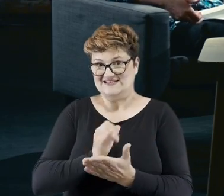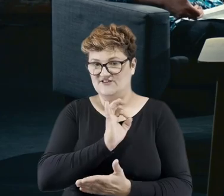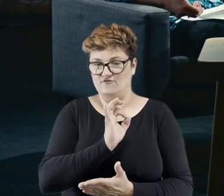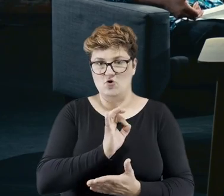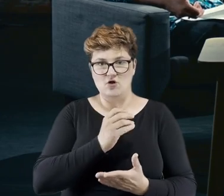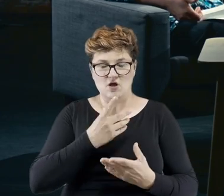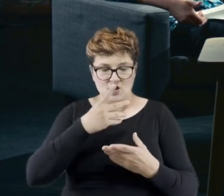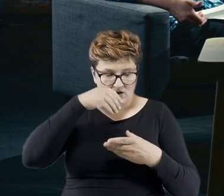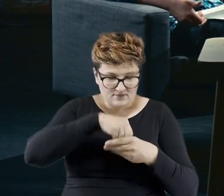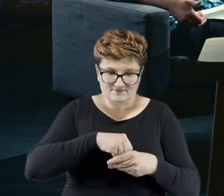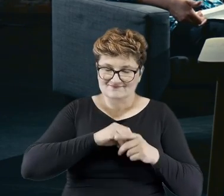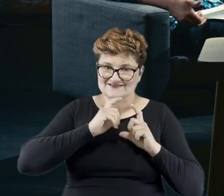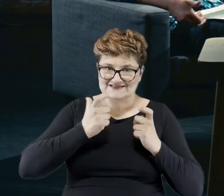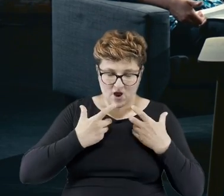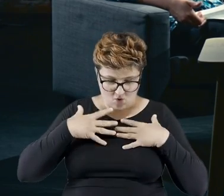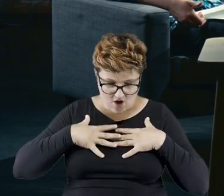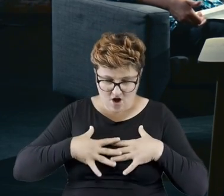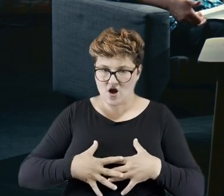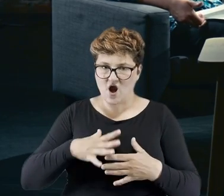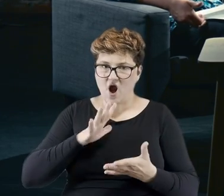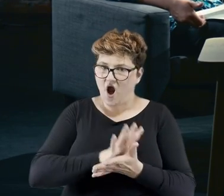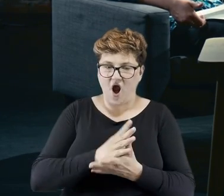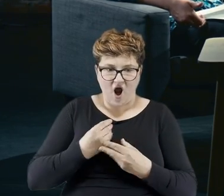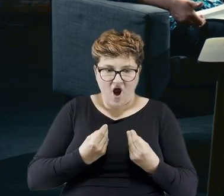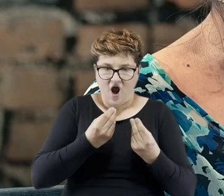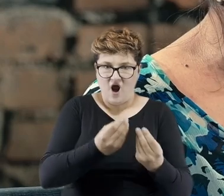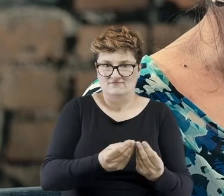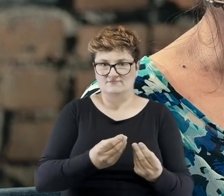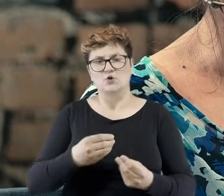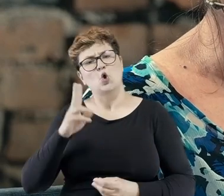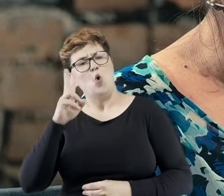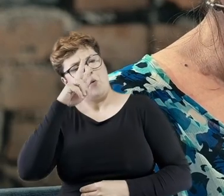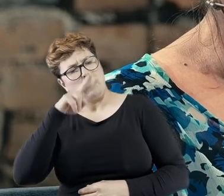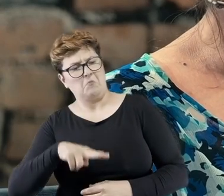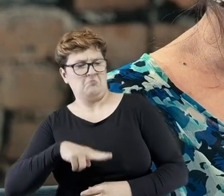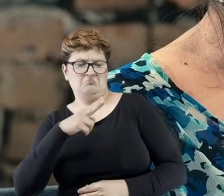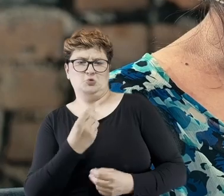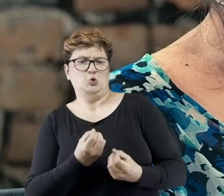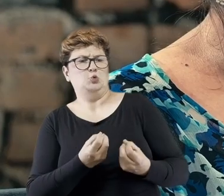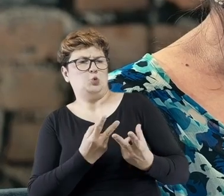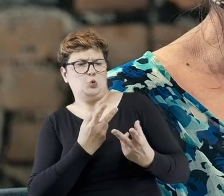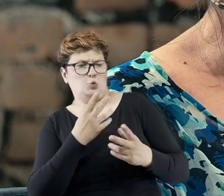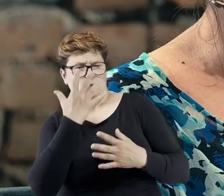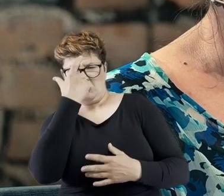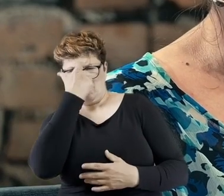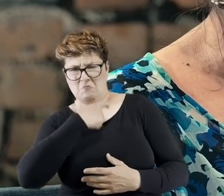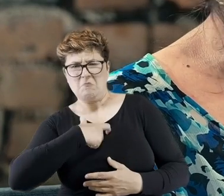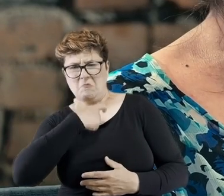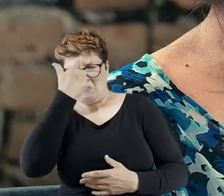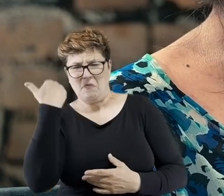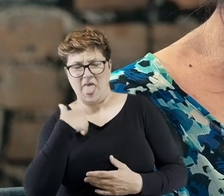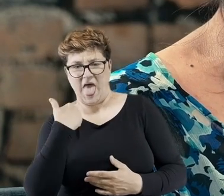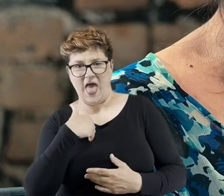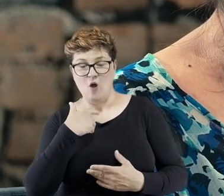zasadzie zawiera się cała osobowość Przybyszewskiej. Dla osób postronnych to było blade widmo, ale kiedy czytamy listy, to widzimy w zasadzie